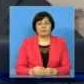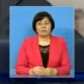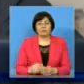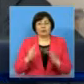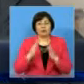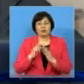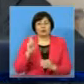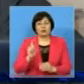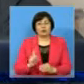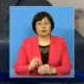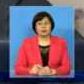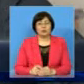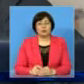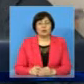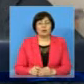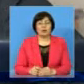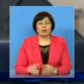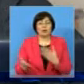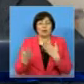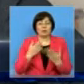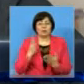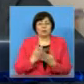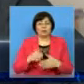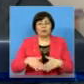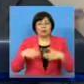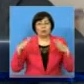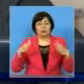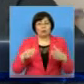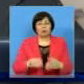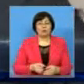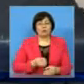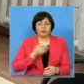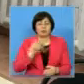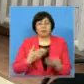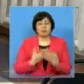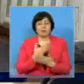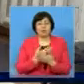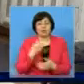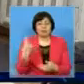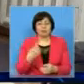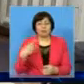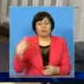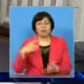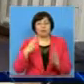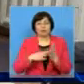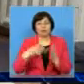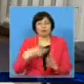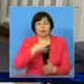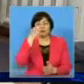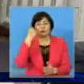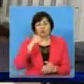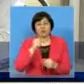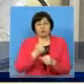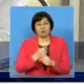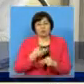үйде отырып хабарласып отыр. Бұл да үлкен бір жақсы жаңалықтардың бірі. 1950 жылы іргетасы